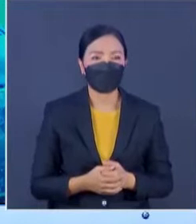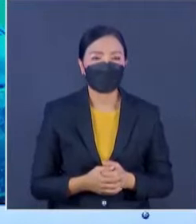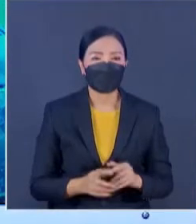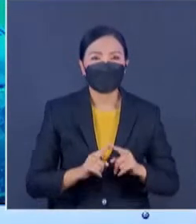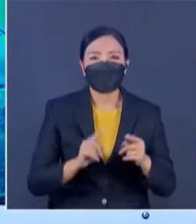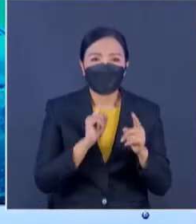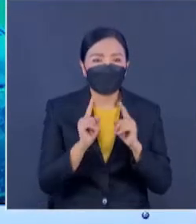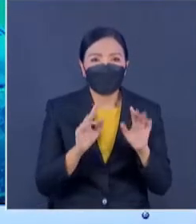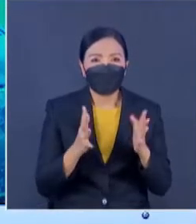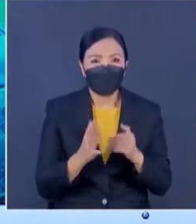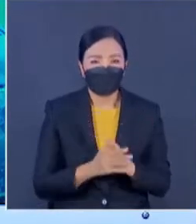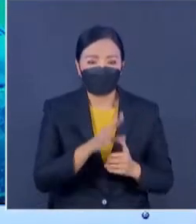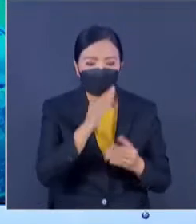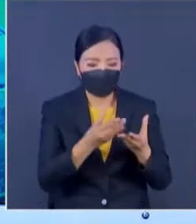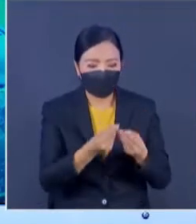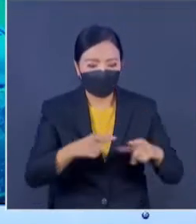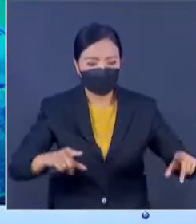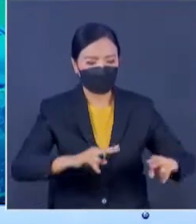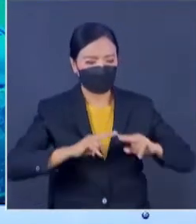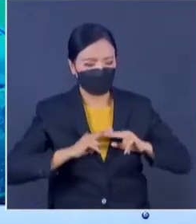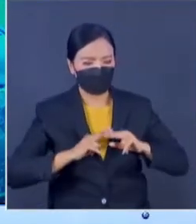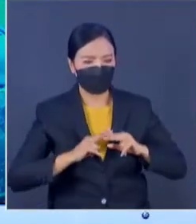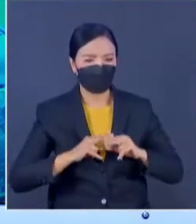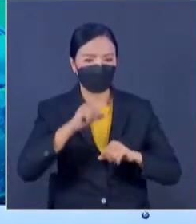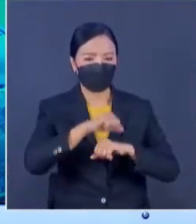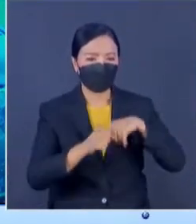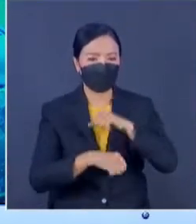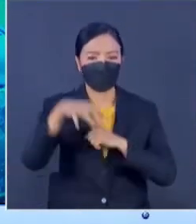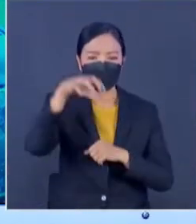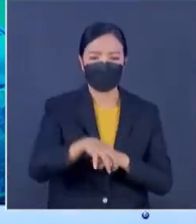ยกันเนี่ยอย่างเงี้ย คือรู้ว่าไม่ใช่ที่ตัวเองก็ไม่ควรไปทำ ใช่เหมือนที่พี่เอกพูดถูกเลยนะคะ